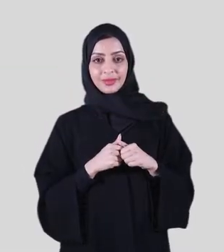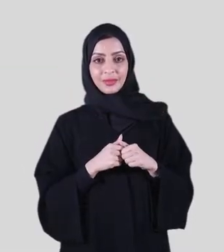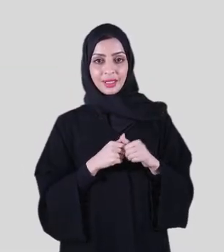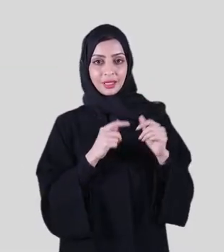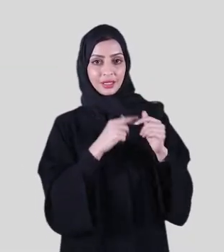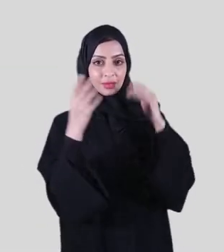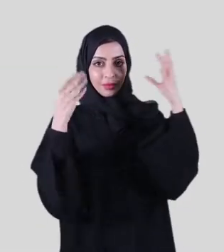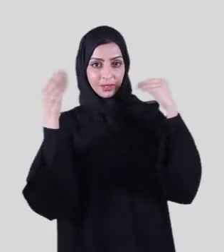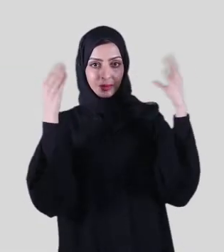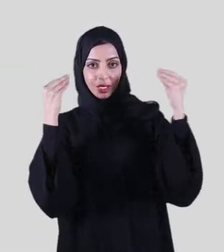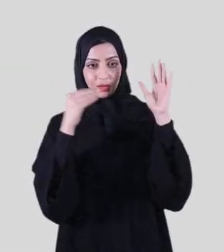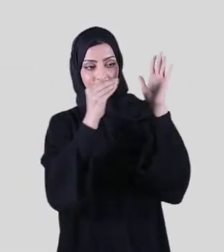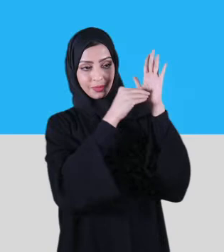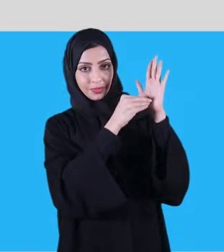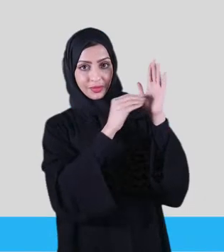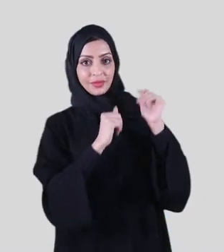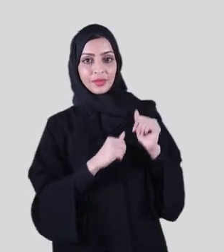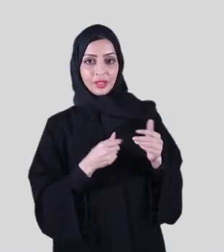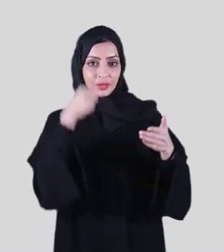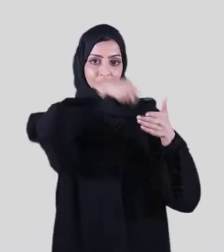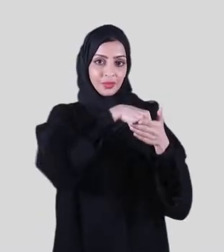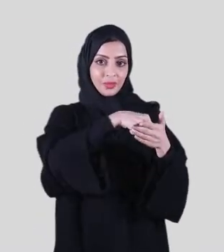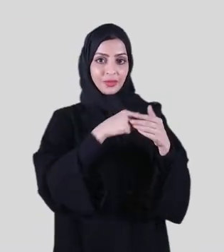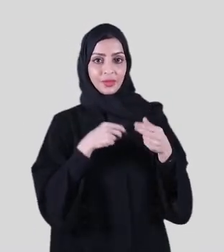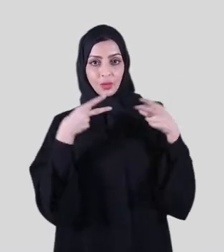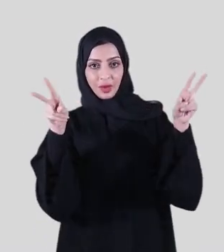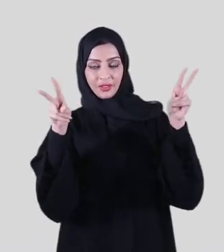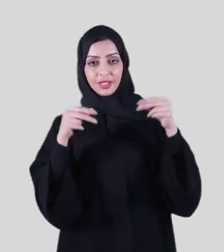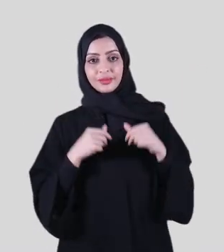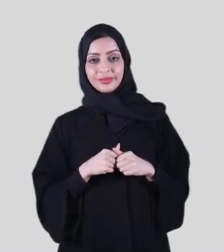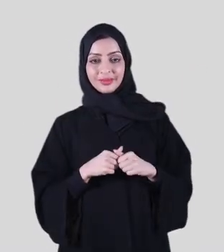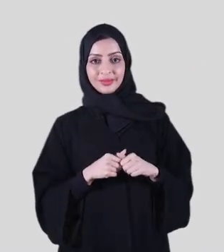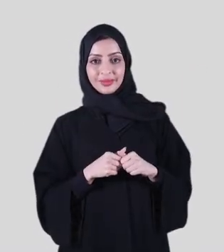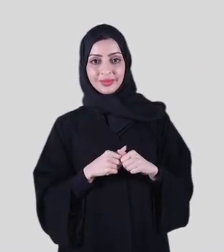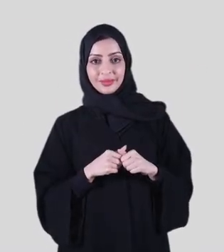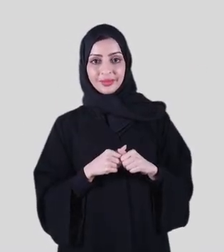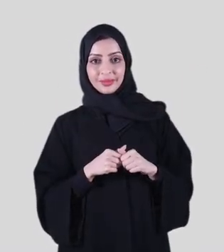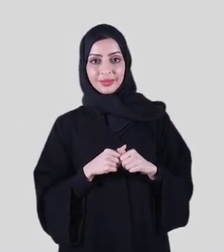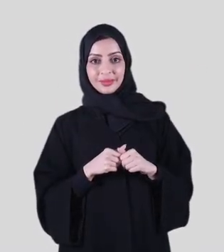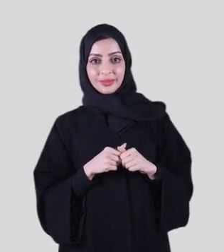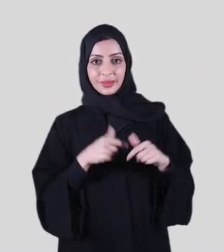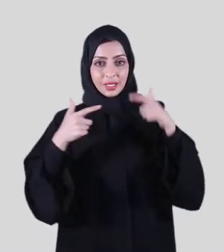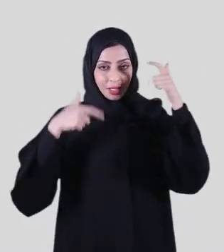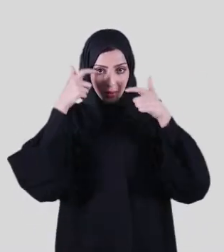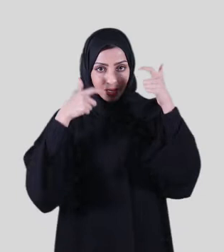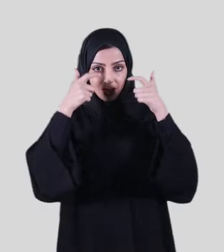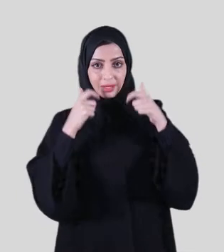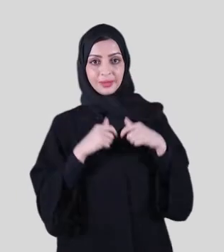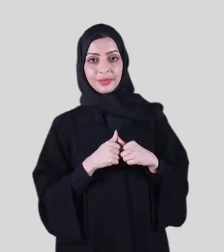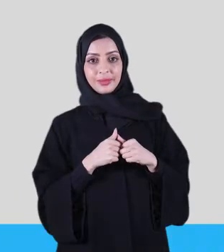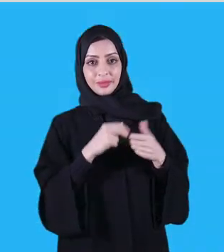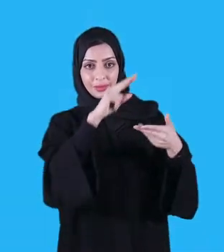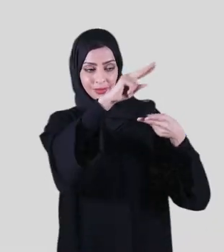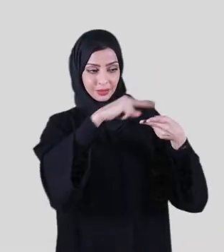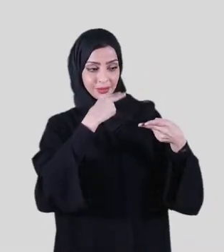المطلوبة واضغط على Pay، اضغط على OK Proceed with Charging للتحقق لمرة